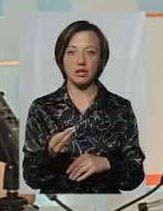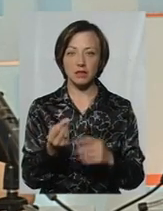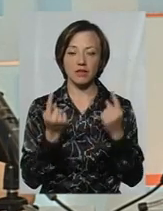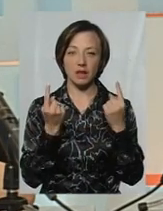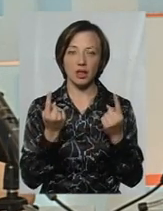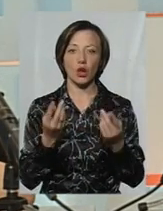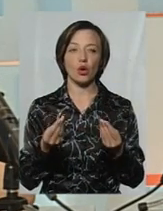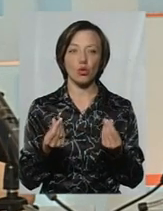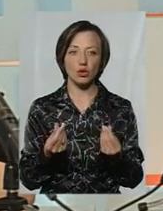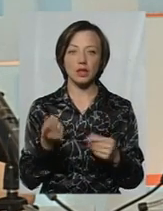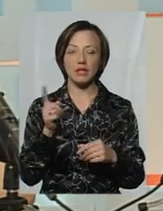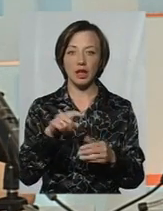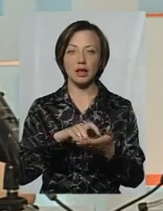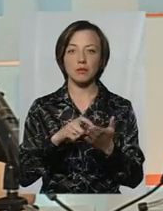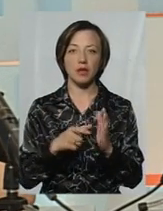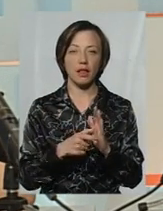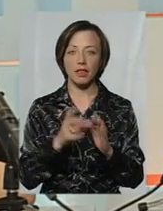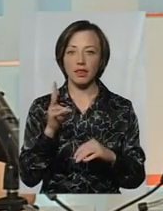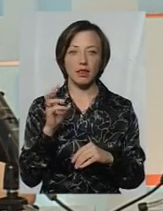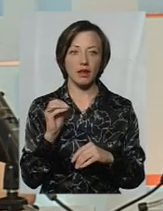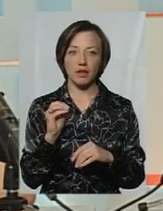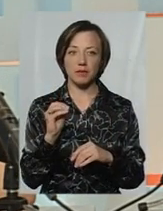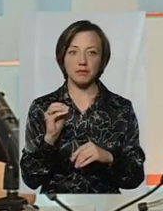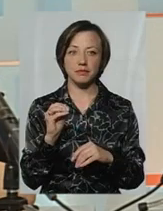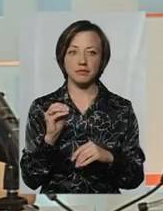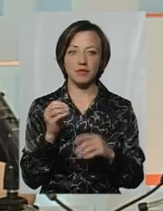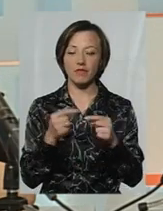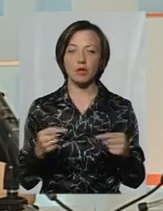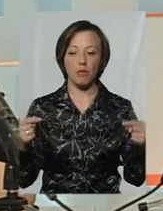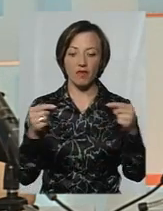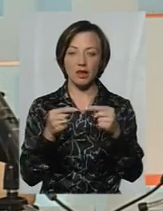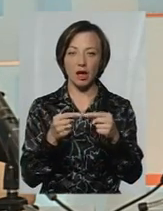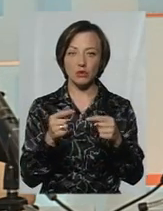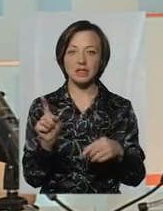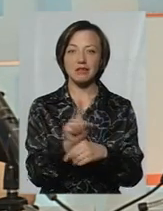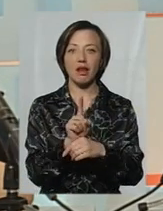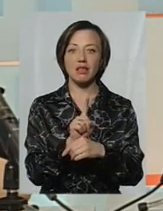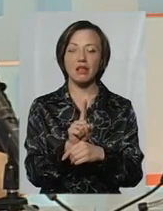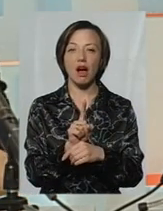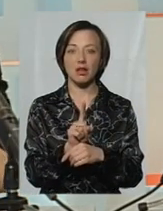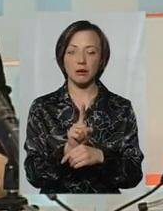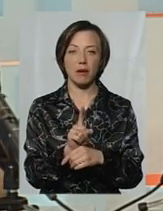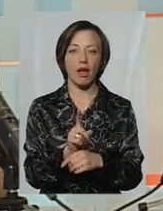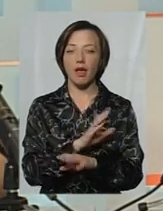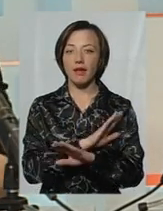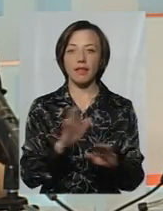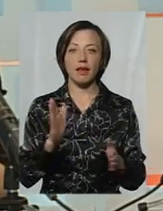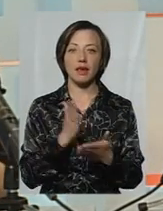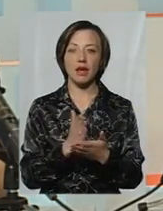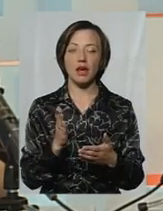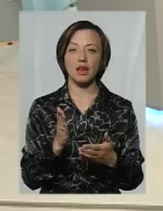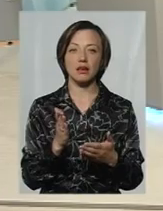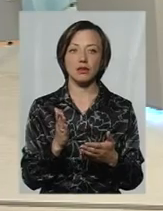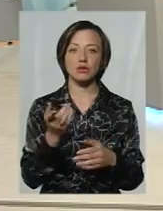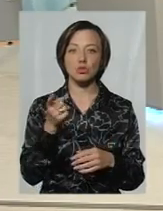чималі гроші, навіть ті кімнати не відповідають, скажімо так, стандартам. Вони не є нормальними